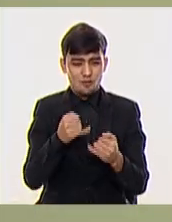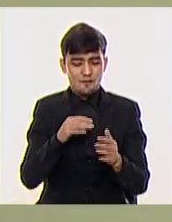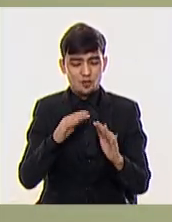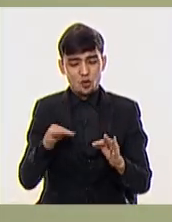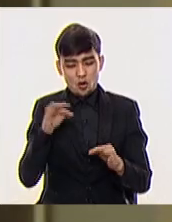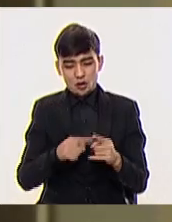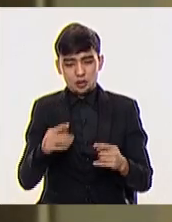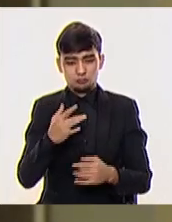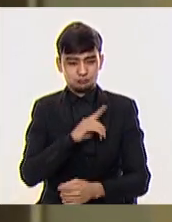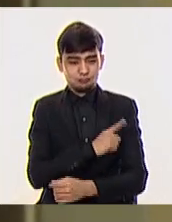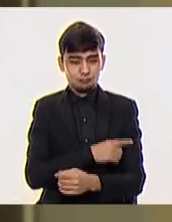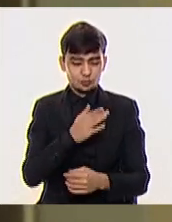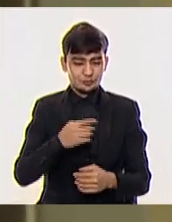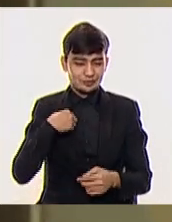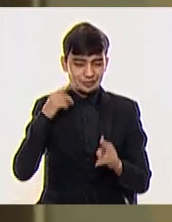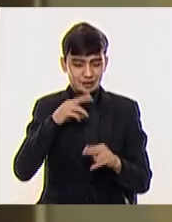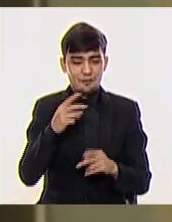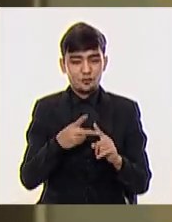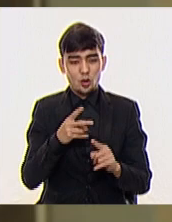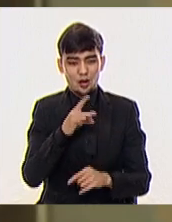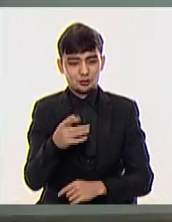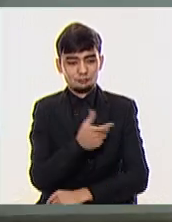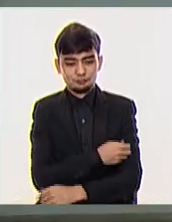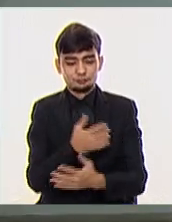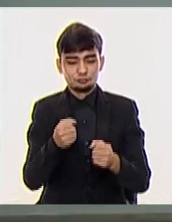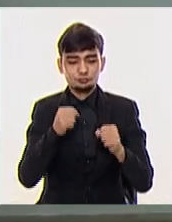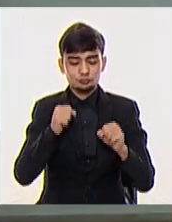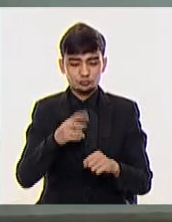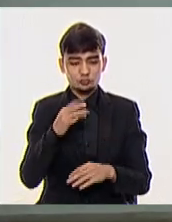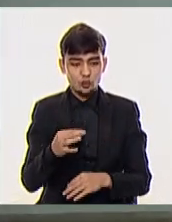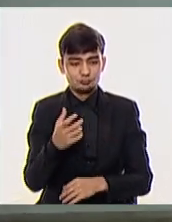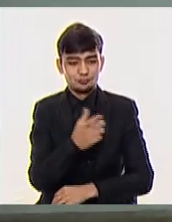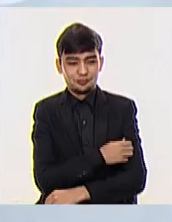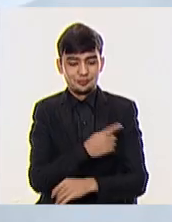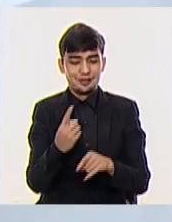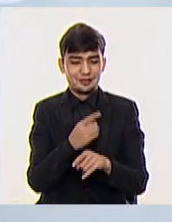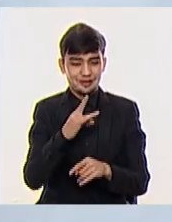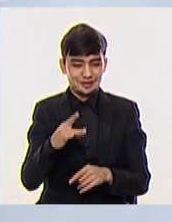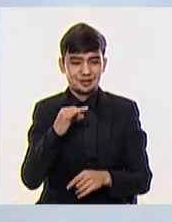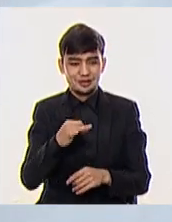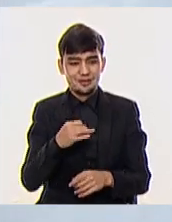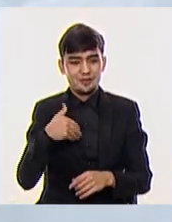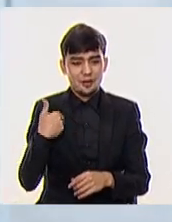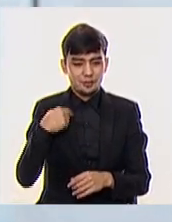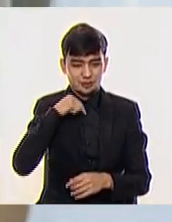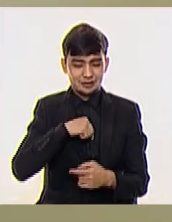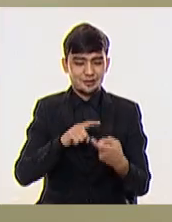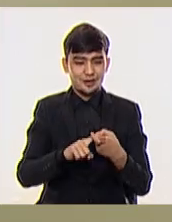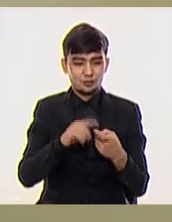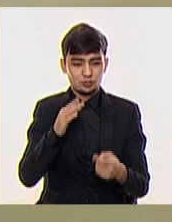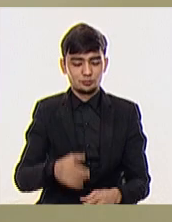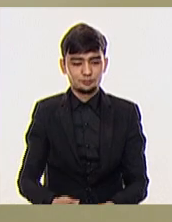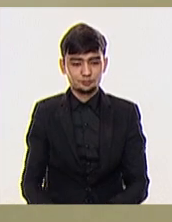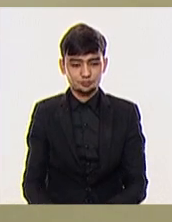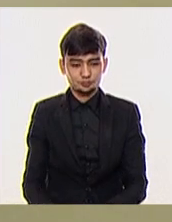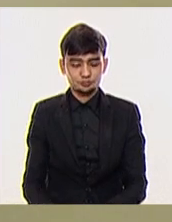жететіні әзірге белгісіз. Екінші рет екпені қайталап алуға болады. Бірақ екпені алу адам ағзасындағы иммунитетке байланысты.